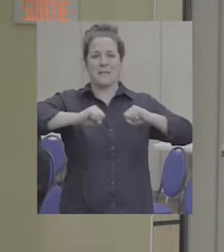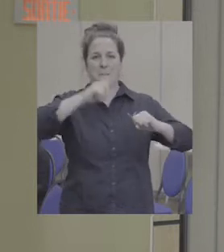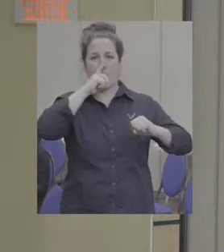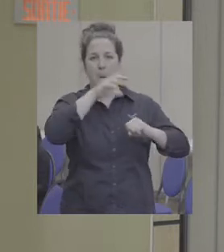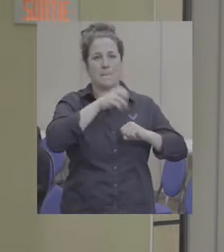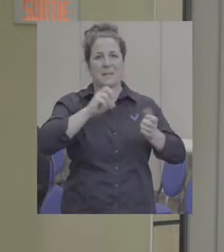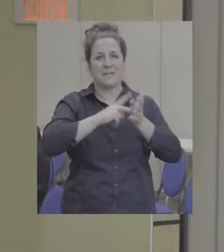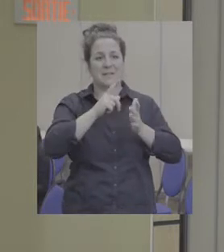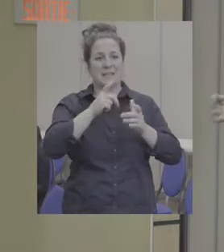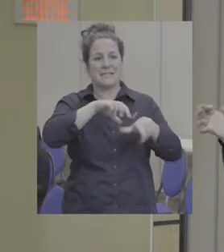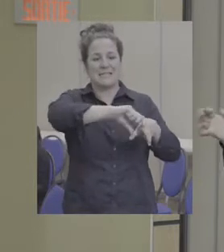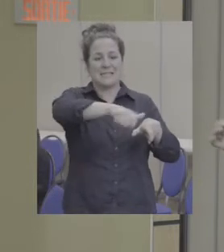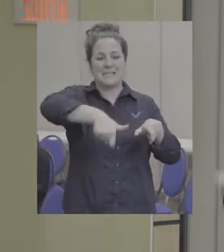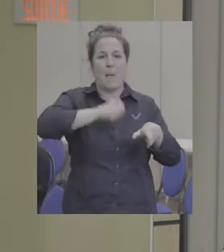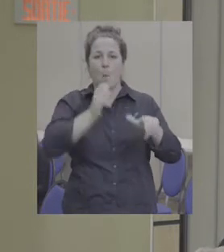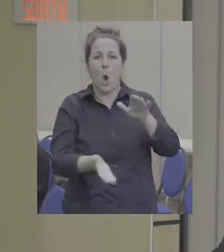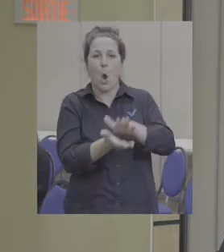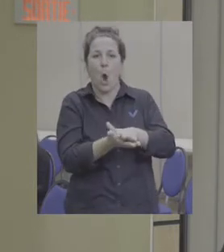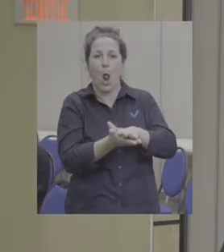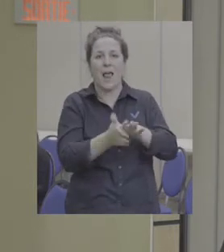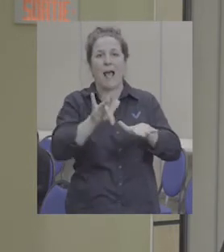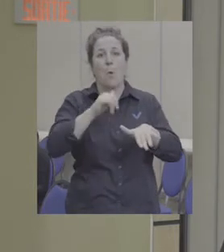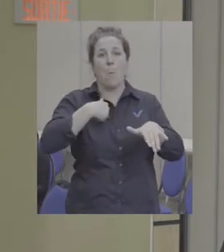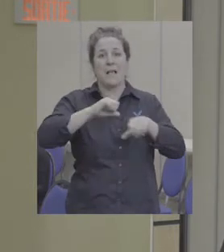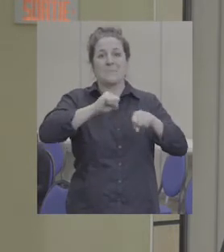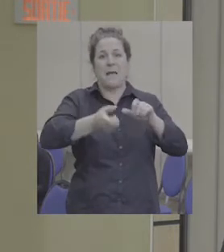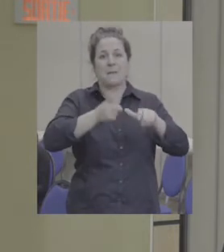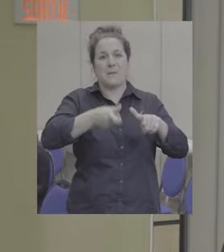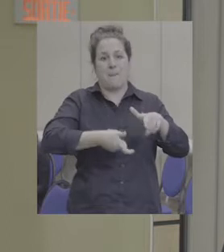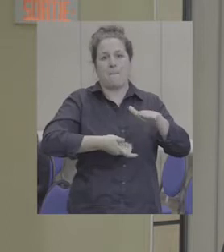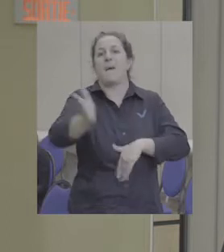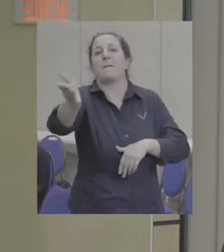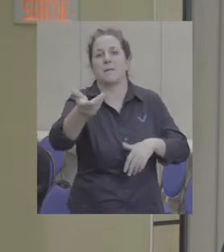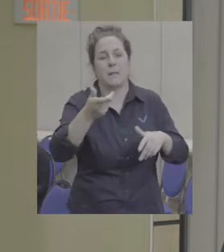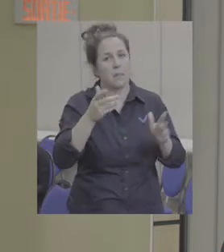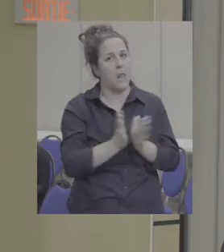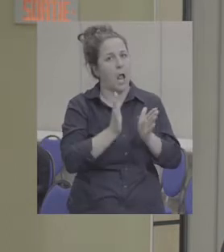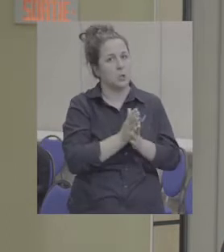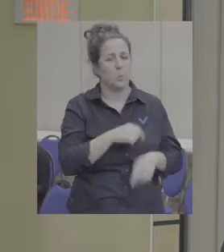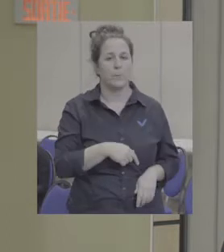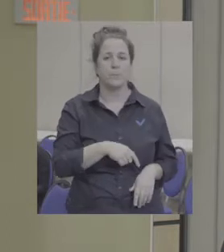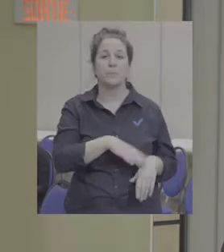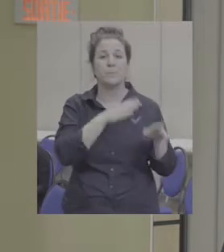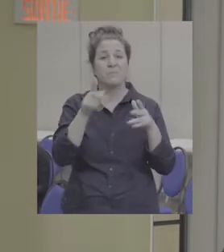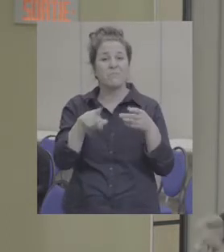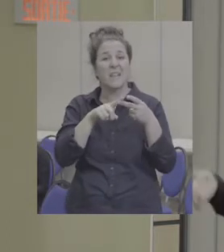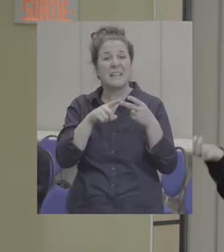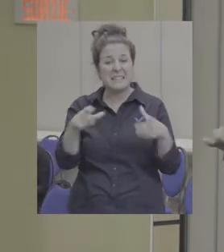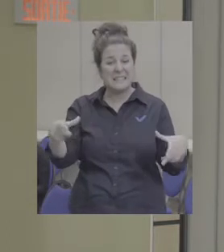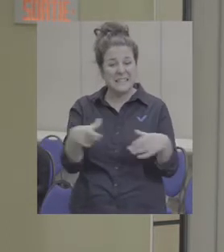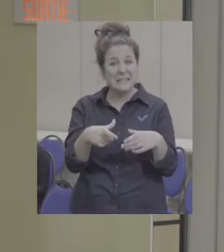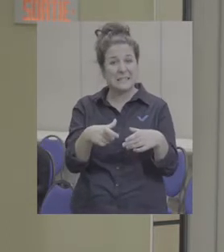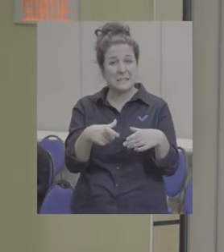qu'il ne colle pas, il revole, c'est très dangereux. Le disque élévateur qui